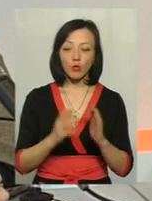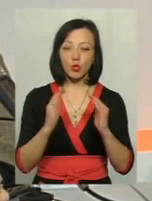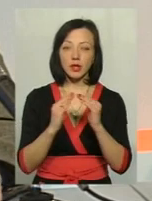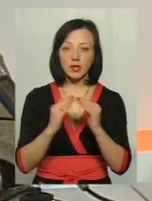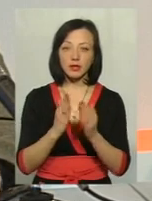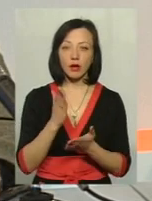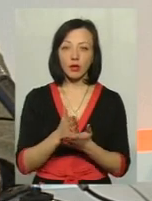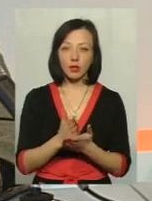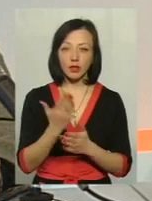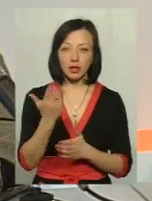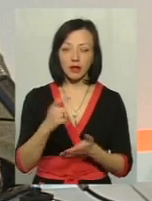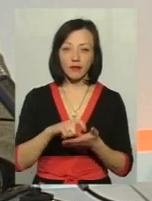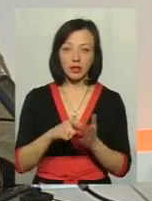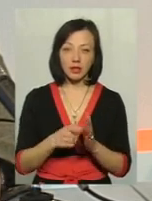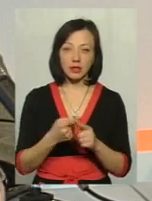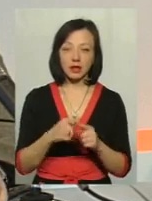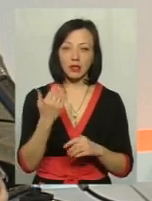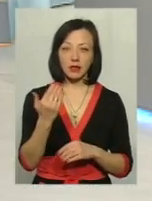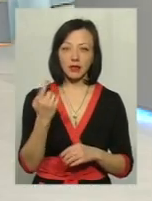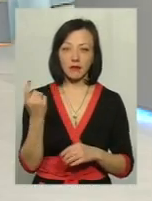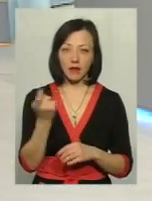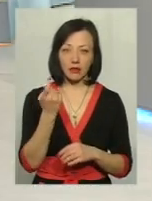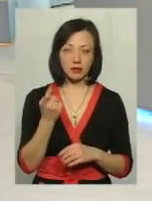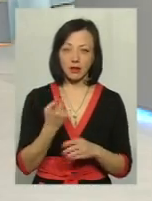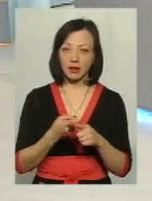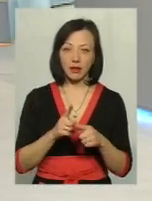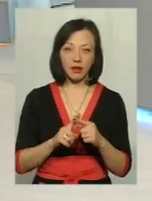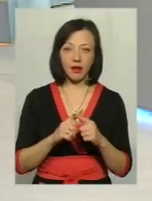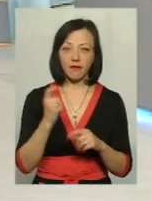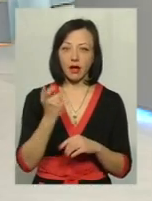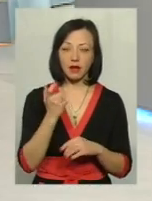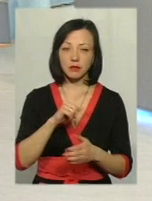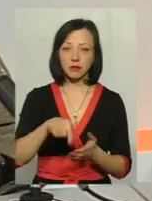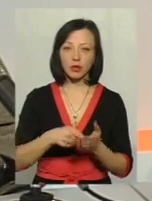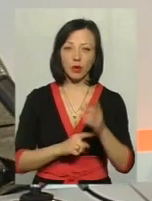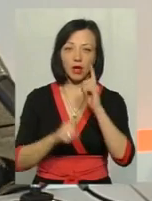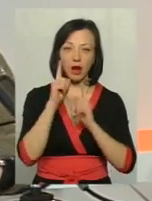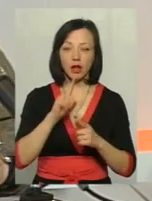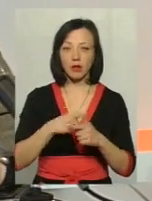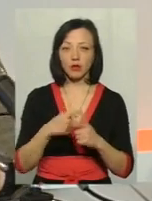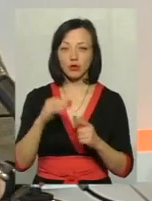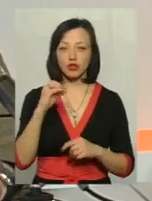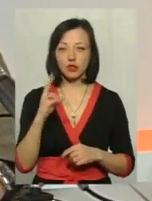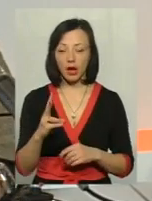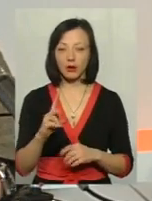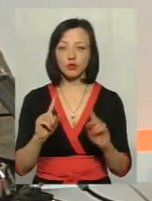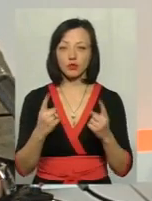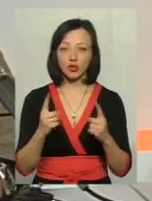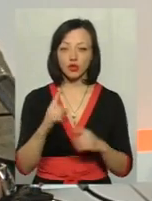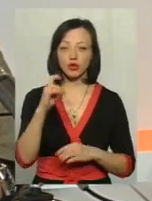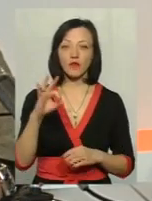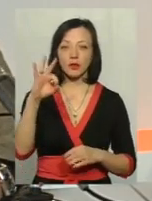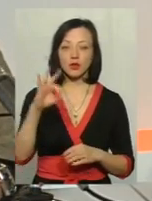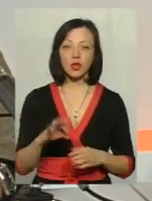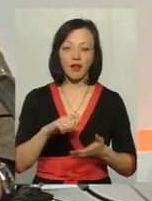будинок, який знаходиться в їхній квартирі, це їхня власність. Це не власність міської ради або ЖЕКу. Тому що практично